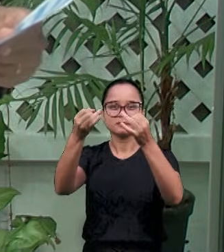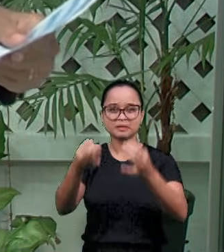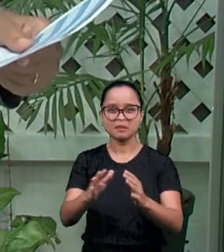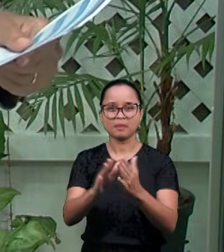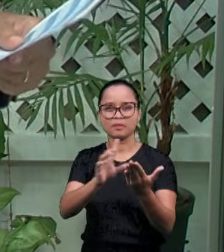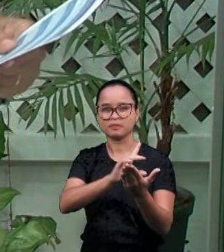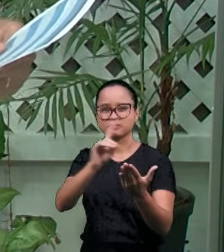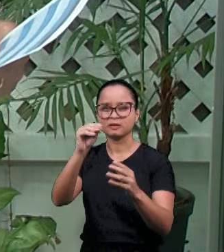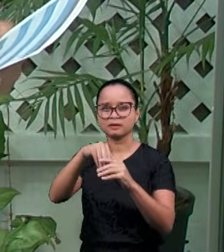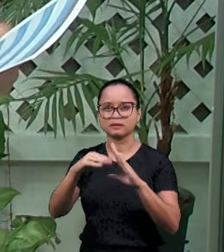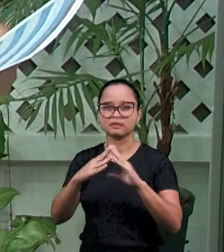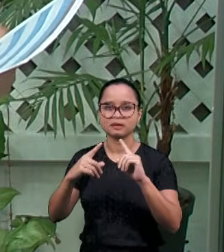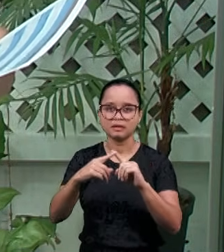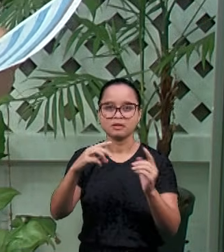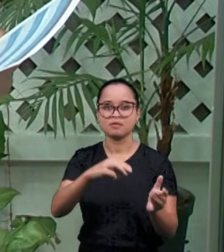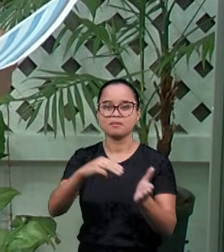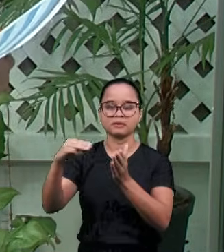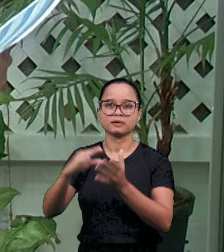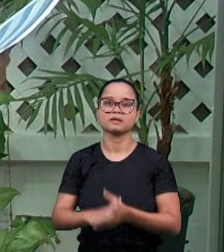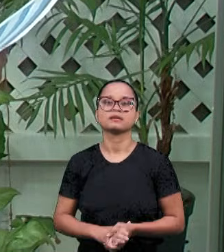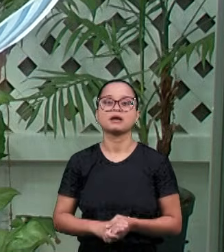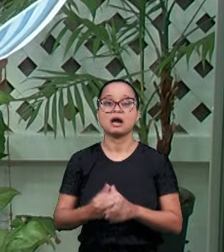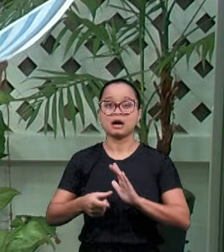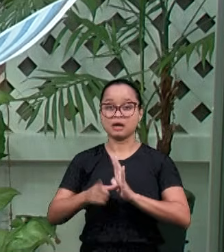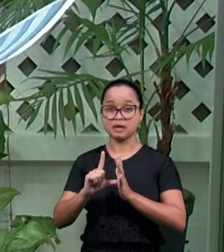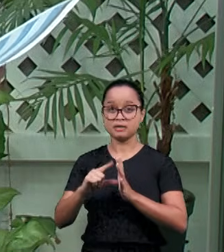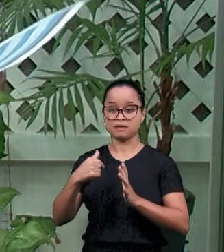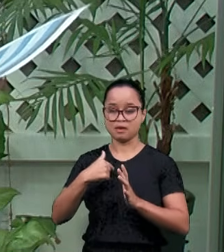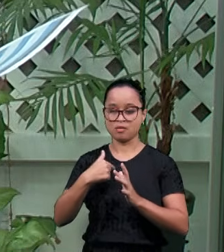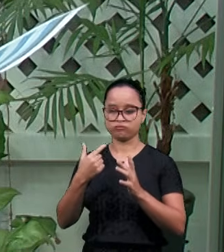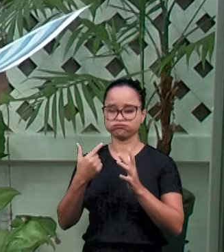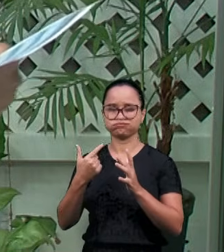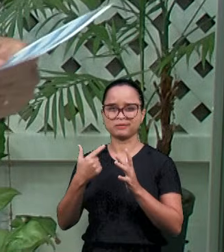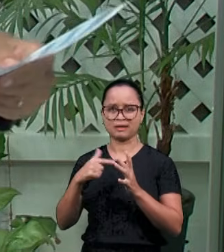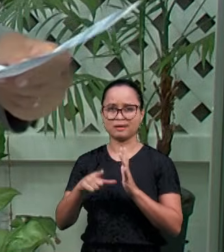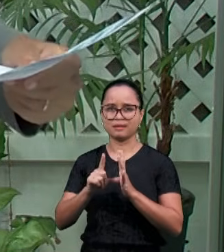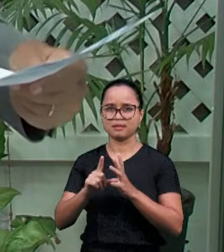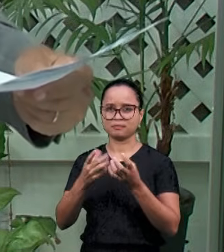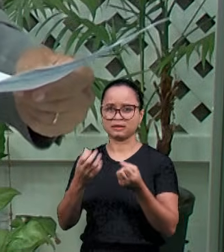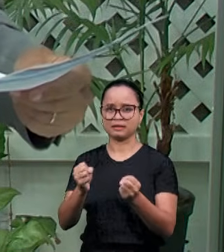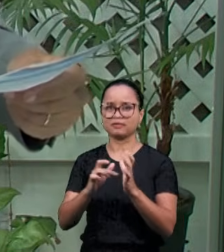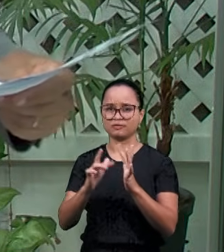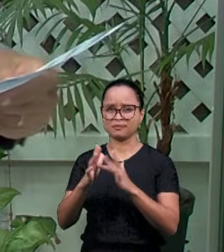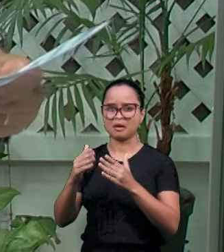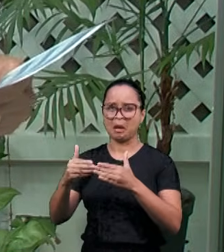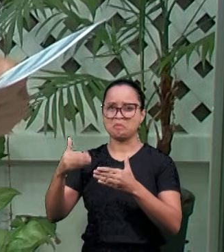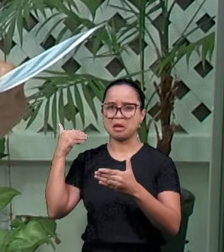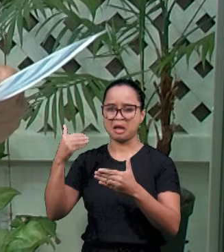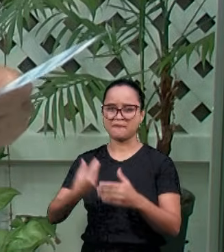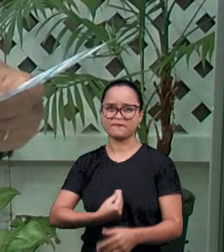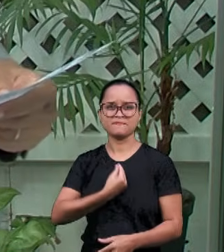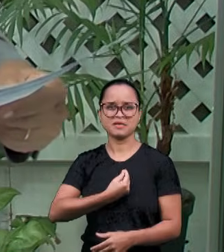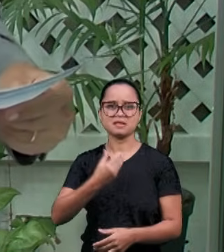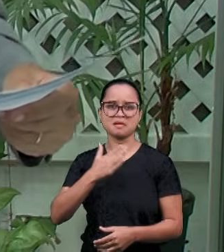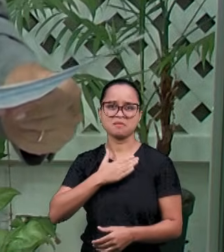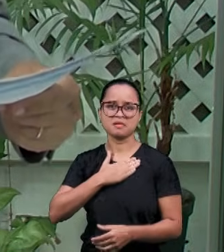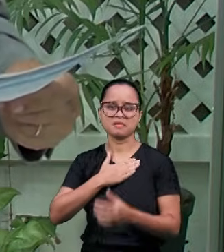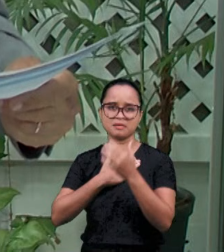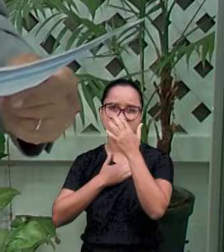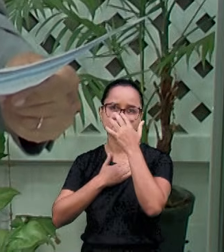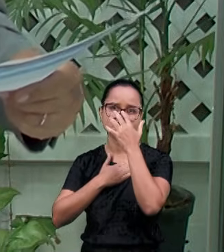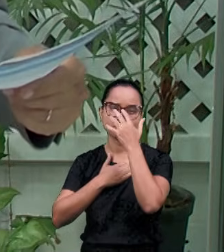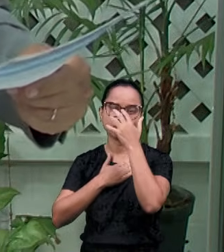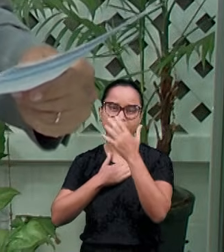l'Église chrétienne Maranatha. Avant d'accepter le Seigneur dans ma vie,